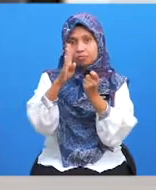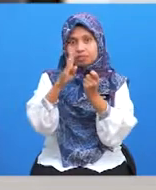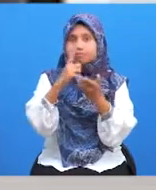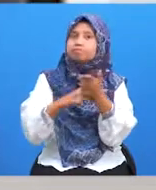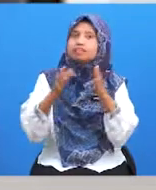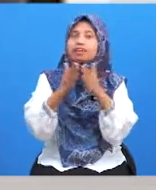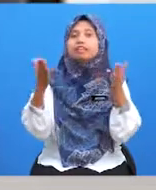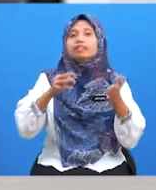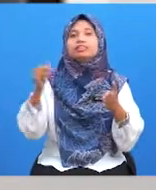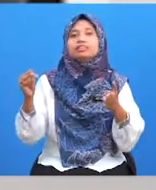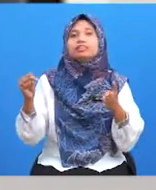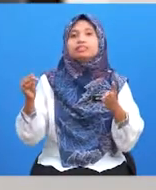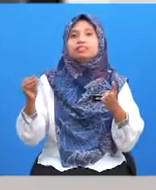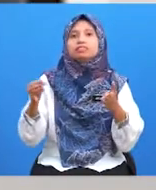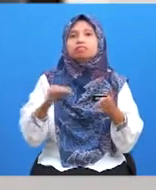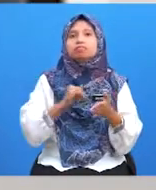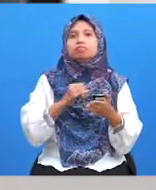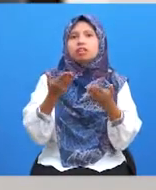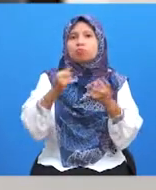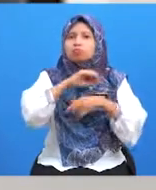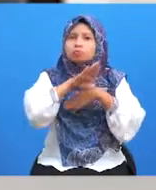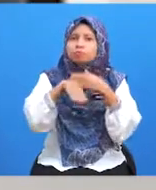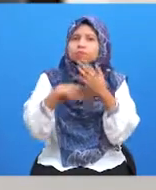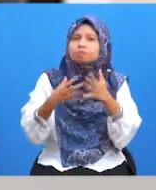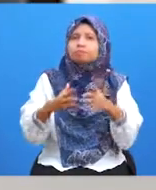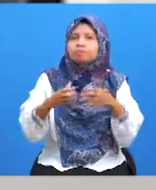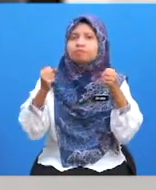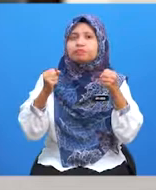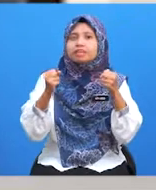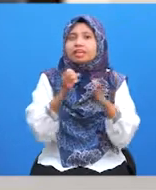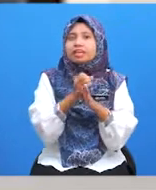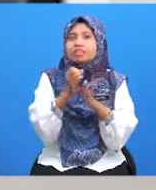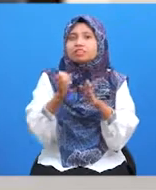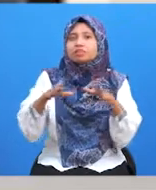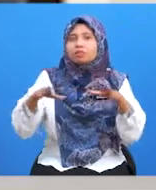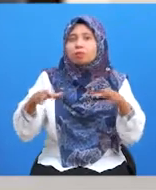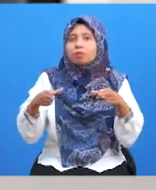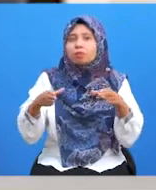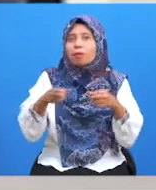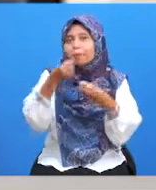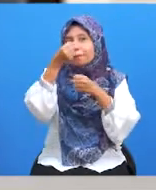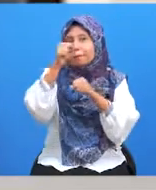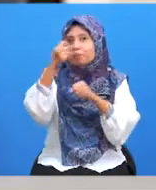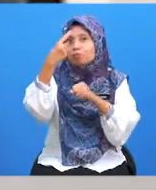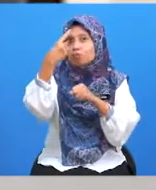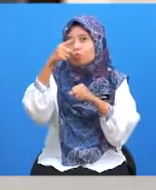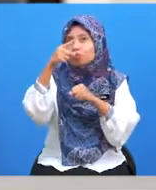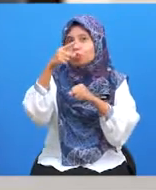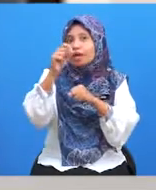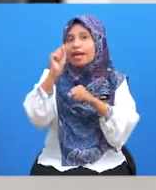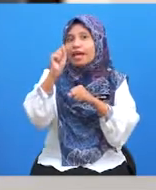kabar murid-murid semua saya harap semudah lam keadaan sehat disamping membuat persiapan untuk